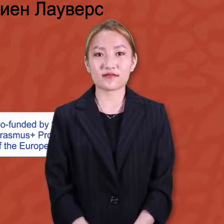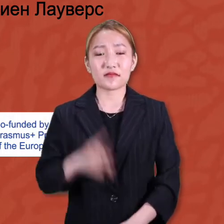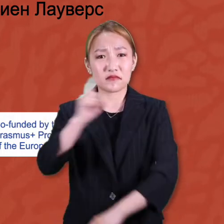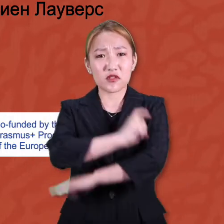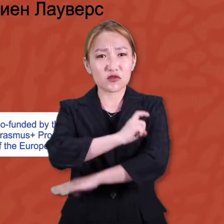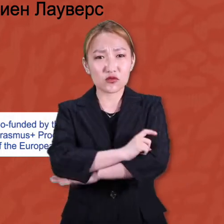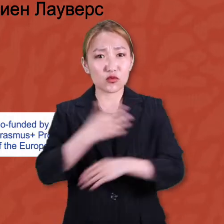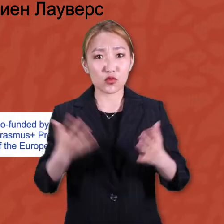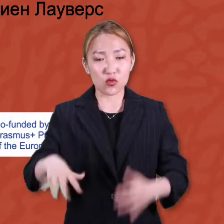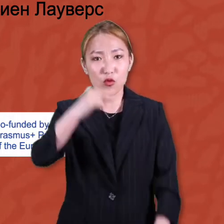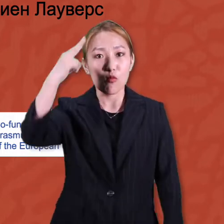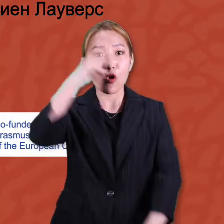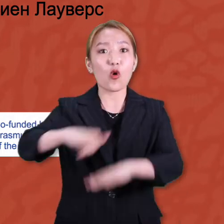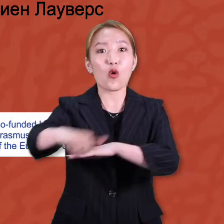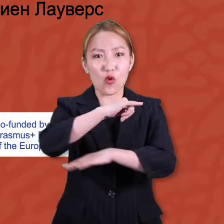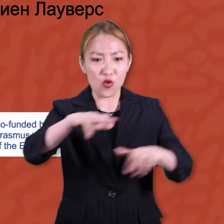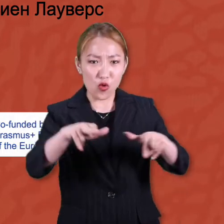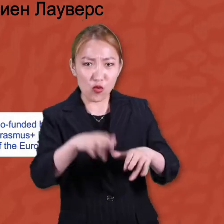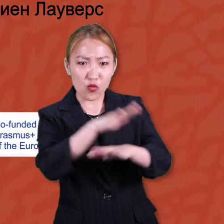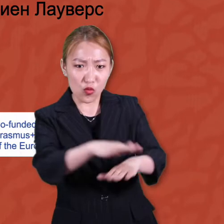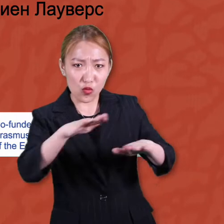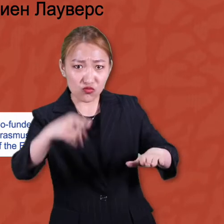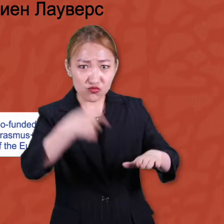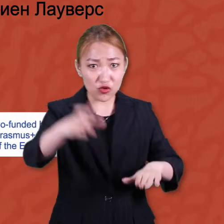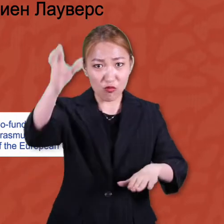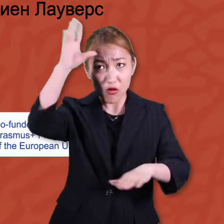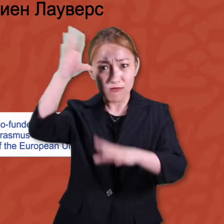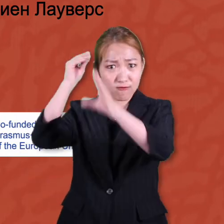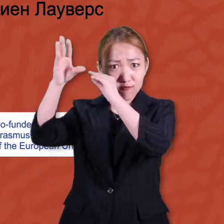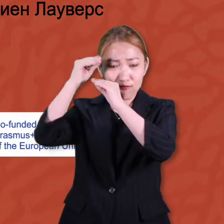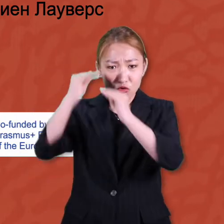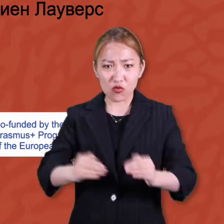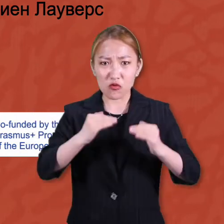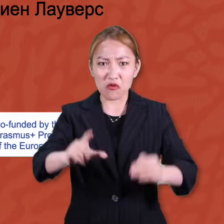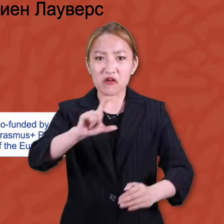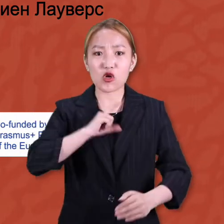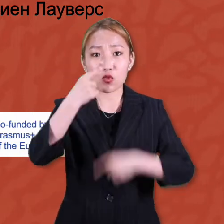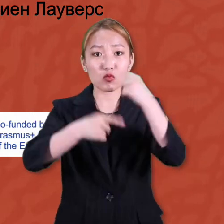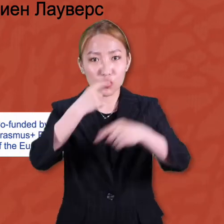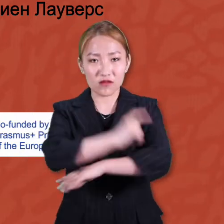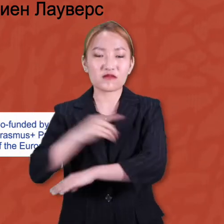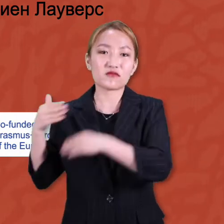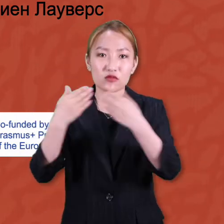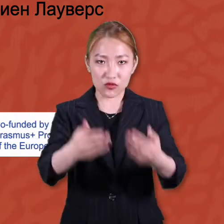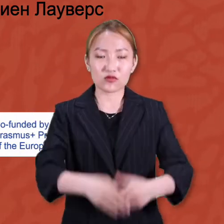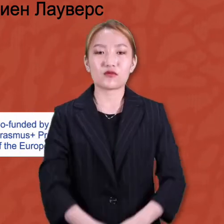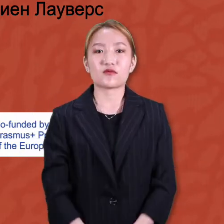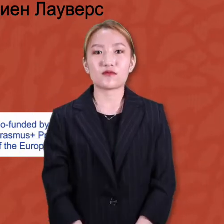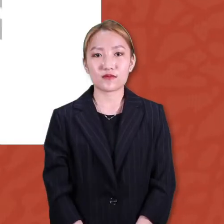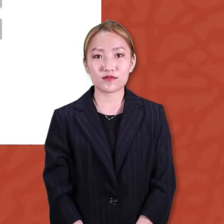Энэхүү хичээлээр бид Польш улсын хөгжлийн бэрхшээлтэй хүүхдүүдийн боловсрол эзэмших эрхийн хөгжлийн талаар авч үзэх болно.